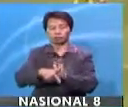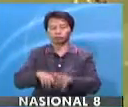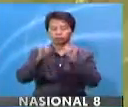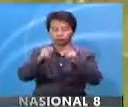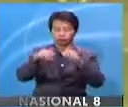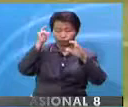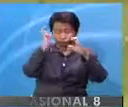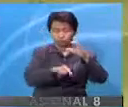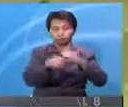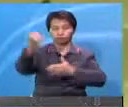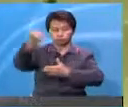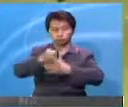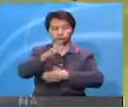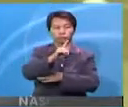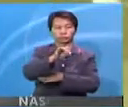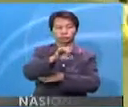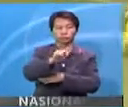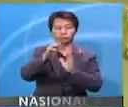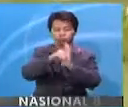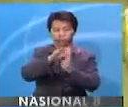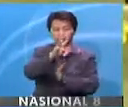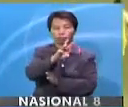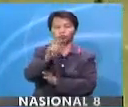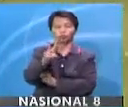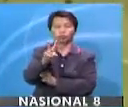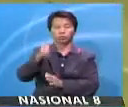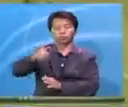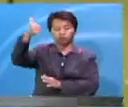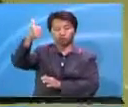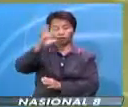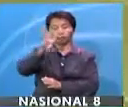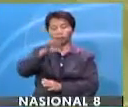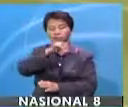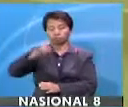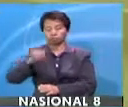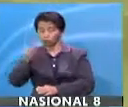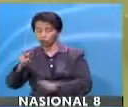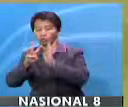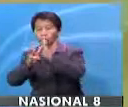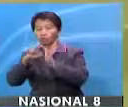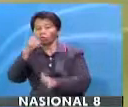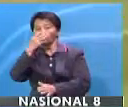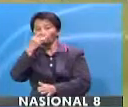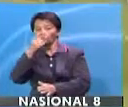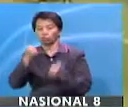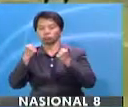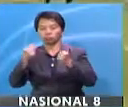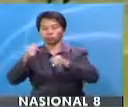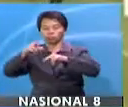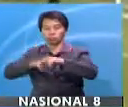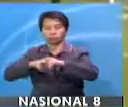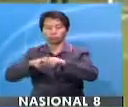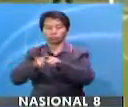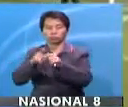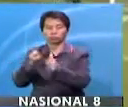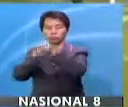Pelawat dijaringkan pemain import dickon wakami pada minit ke-62 kemenangan keempat South China menyaksikan wakil Hong Kong itu mengukuhkan kedudukan